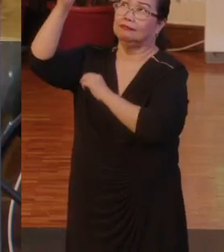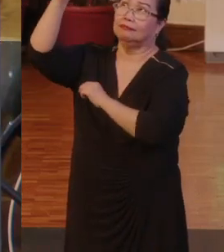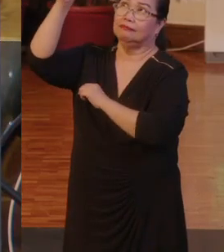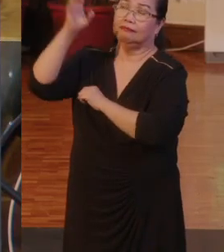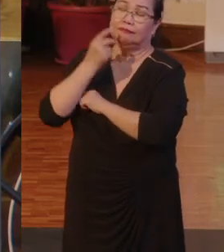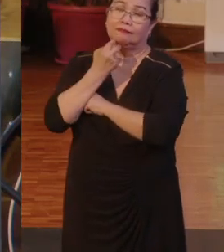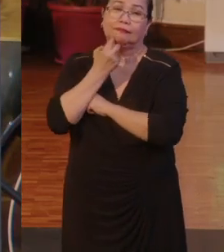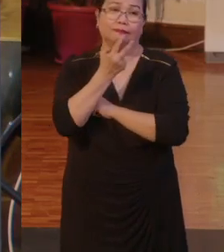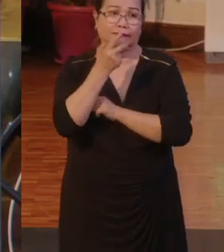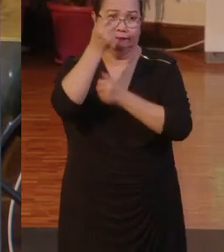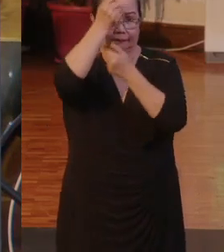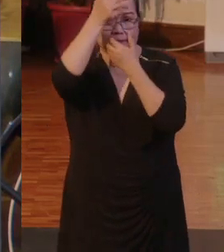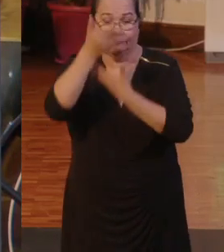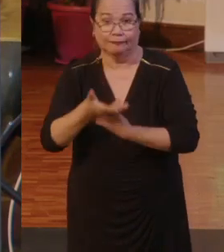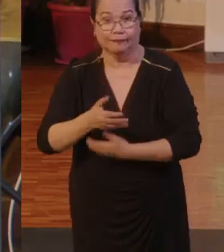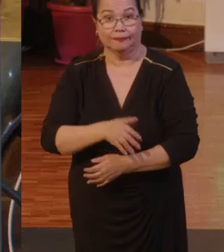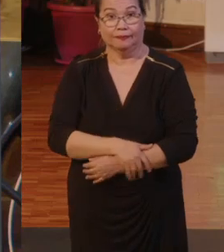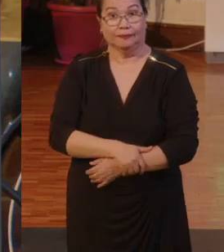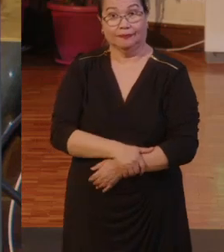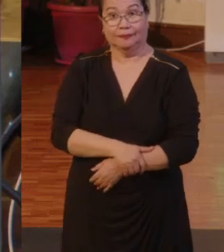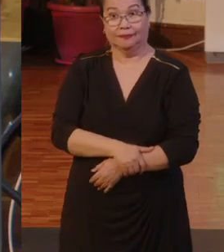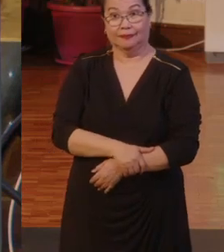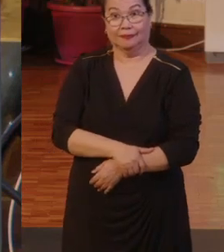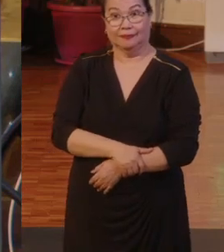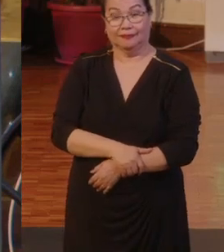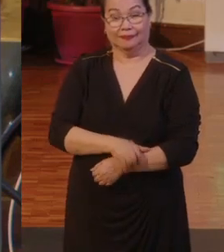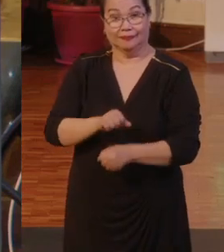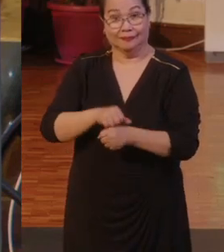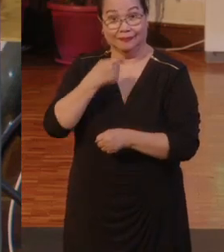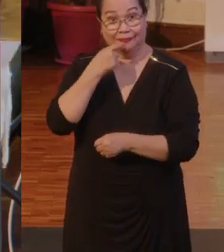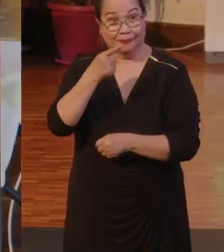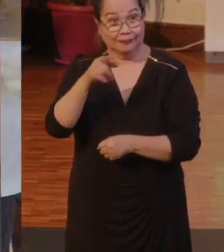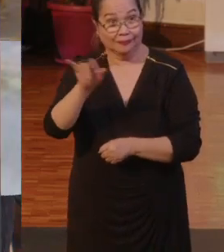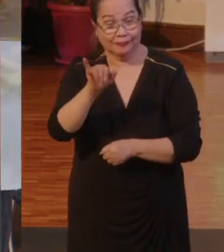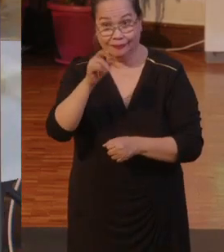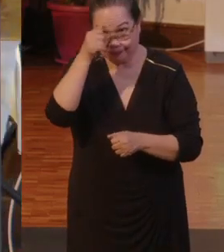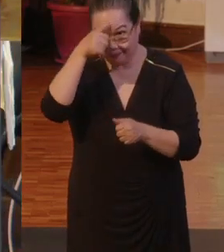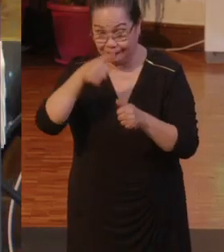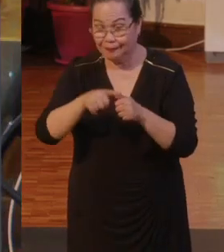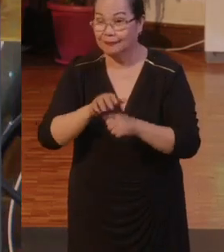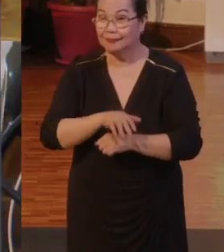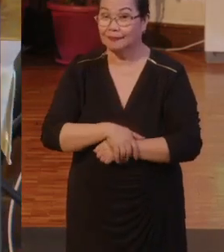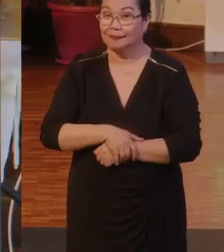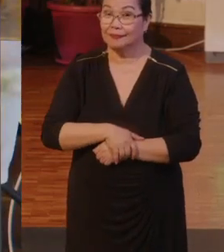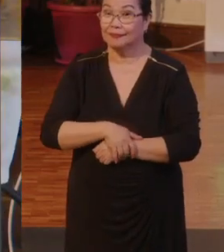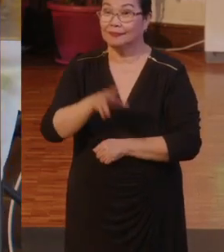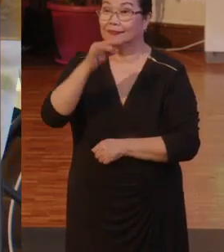nyo. Ganyan siguro mukha ni Joshua nung sinasabi niya. No?